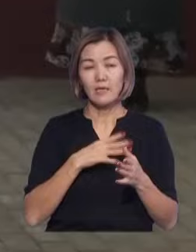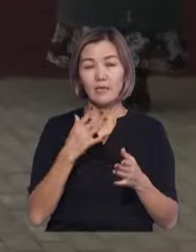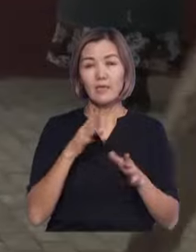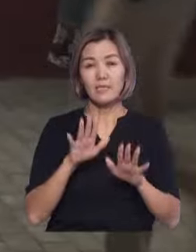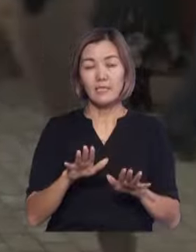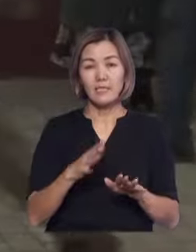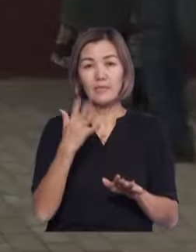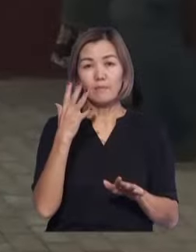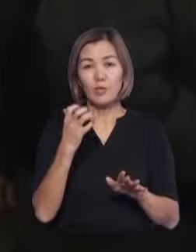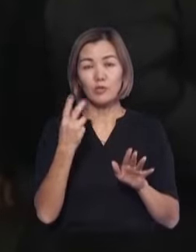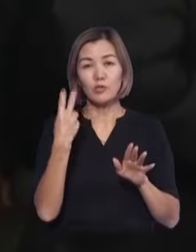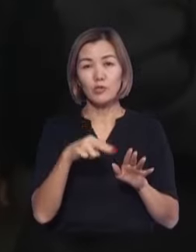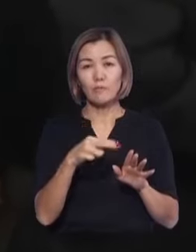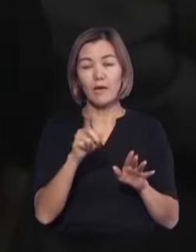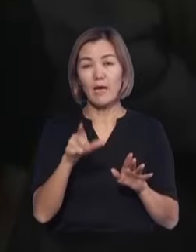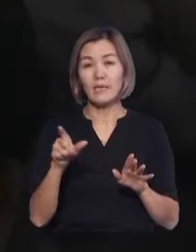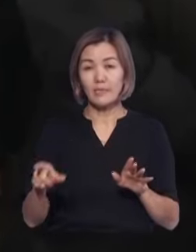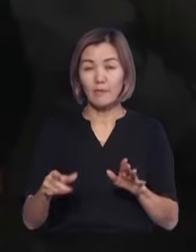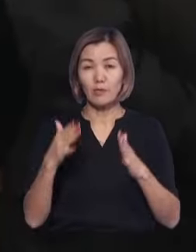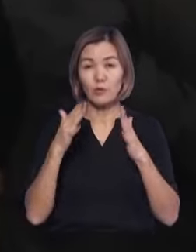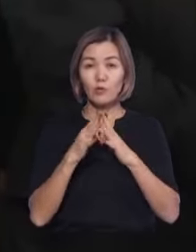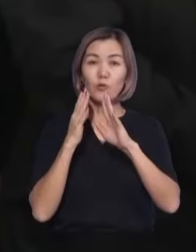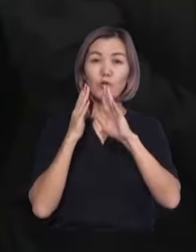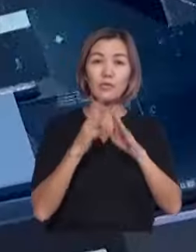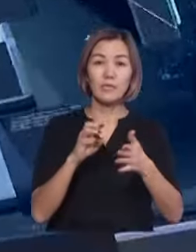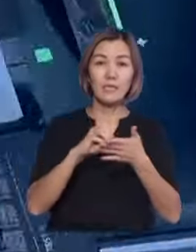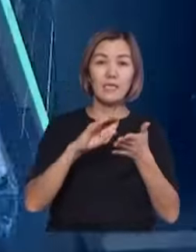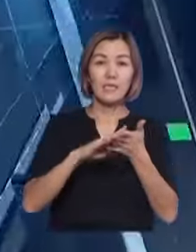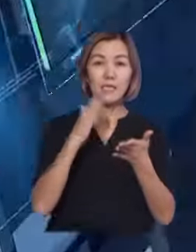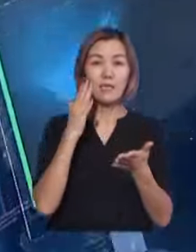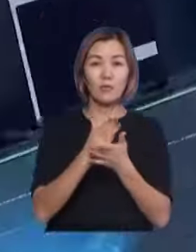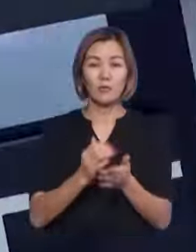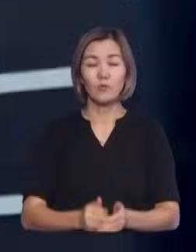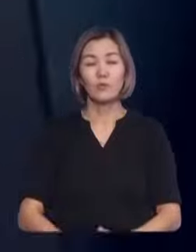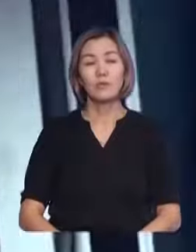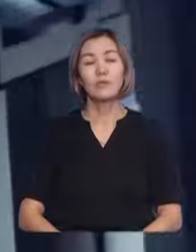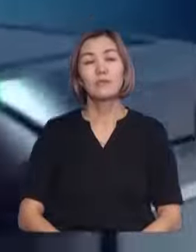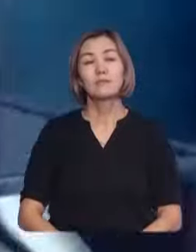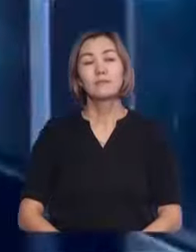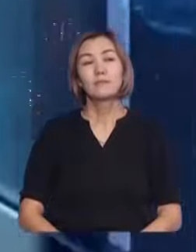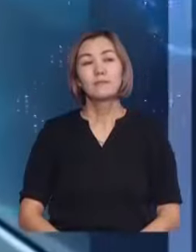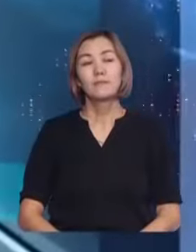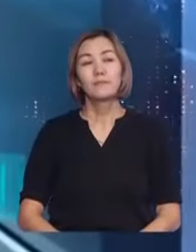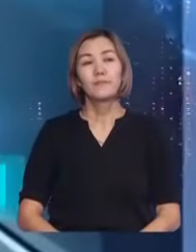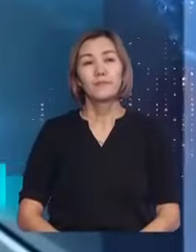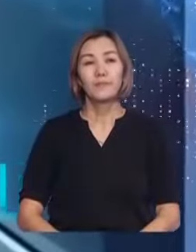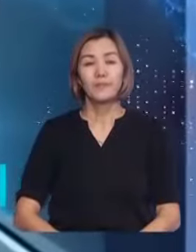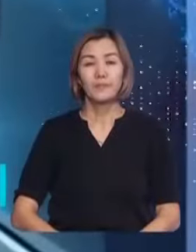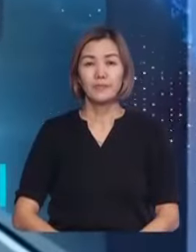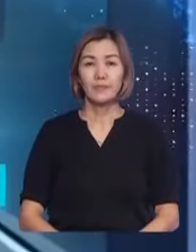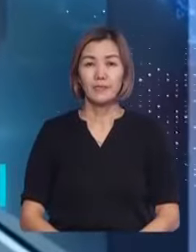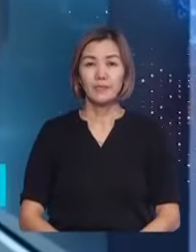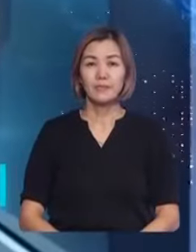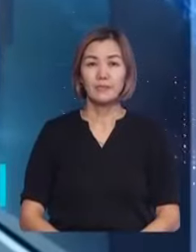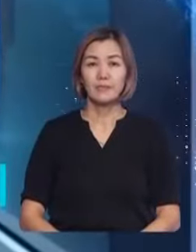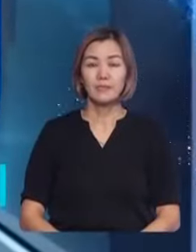де 520 азамат әлі де үй кезегінде тұр. Құрманжан Қасымжанұлы, Кенже Жомарт, Жетісу